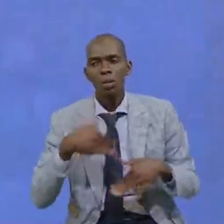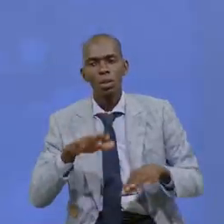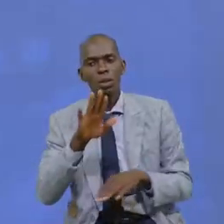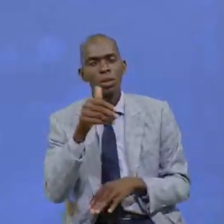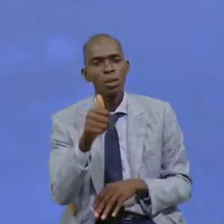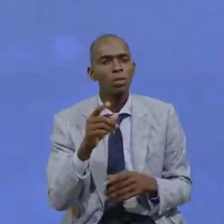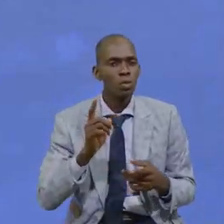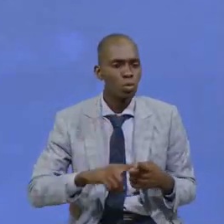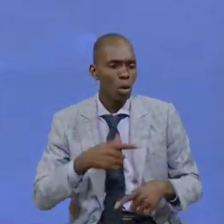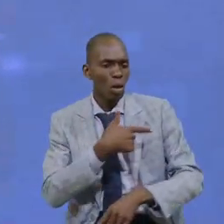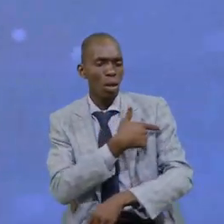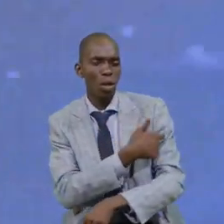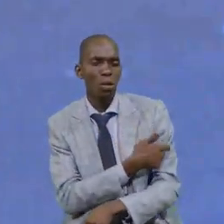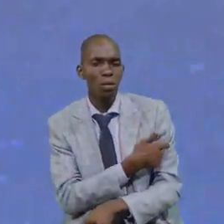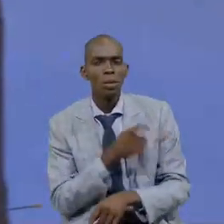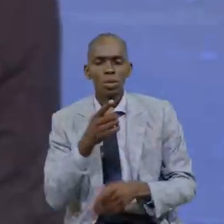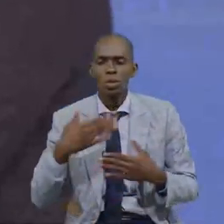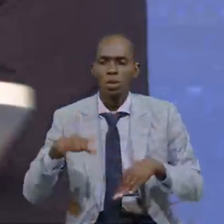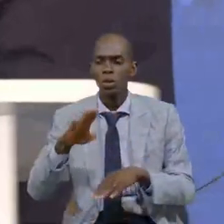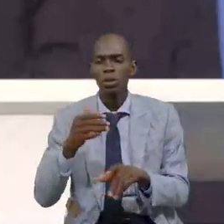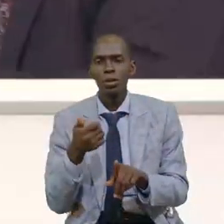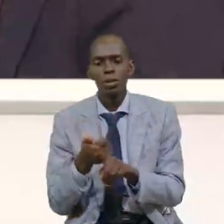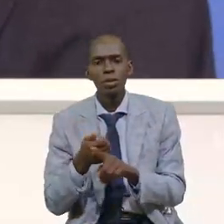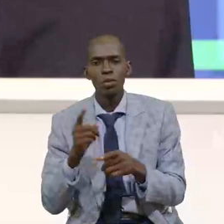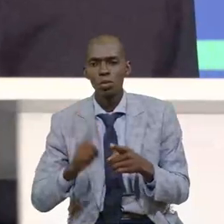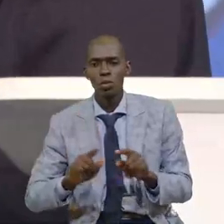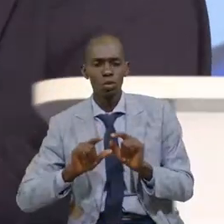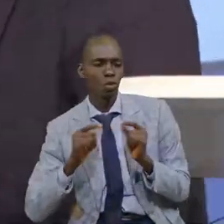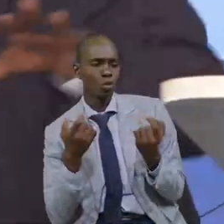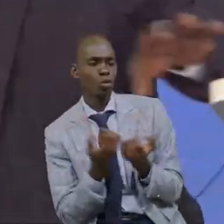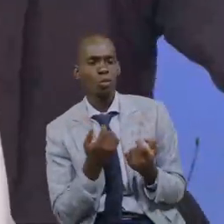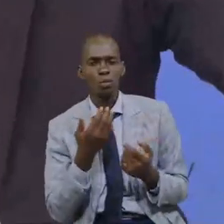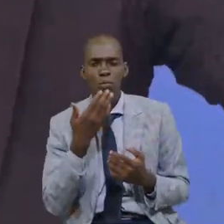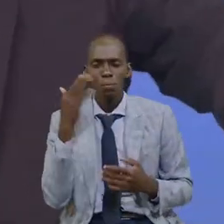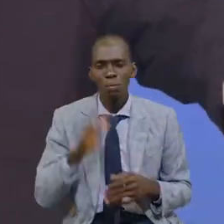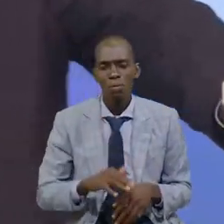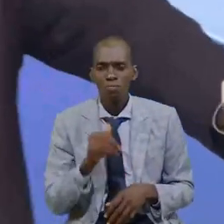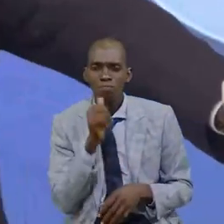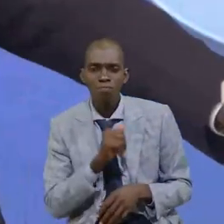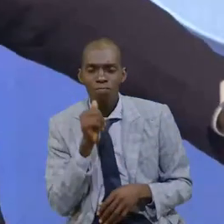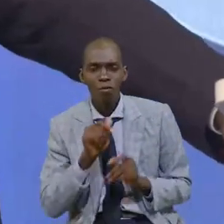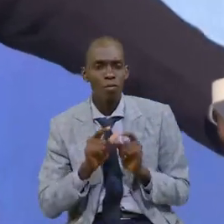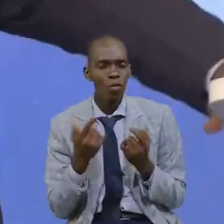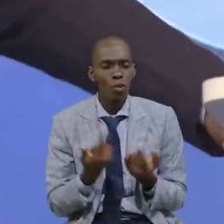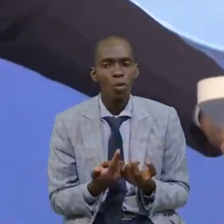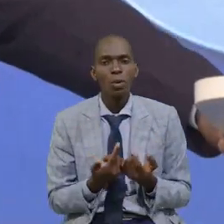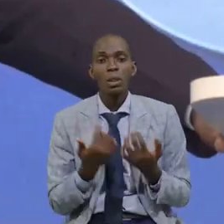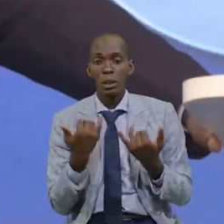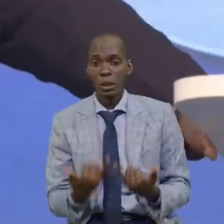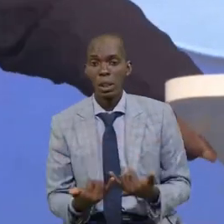la drogue. Tu t'es vendu à un gang. Tu t'es vendu à une société secrète.